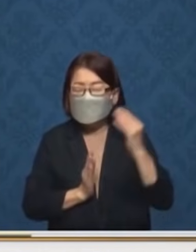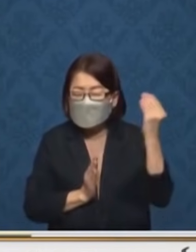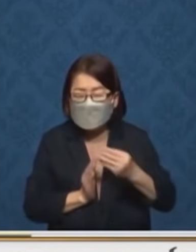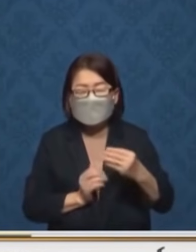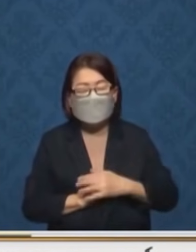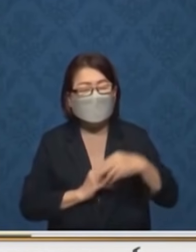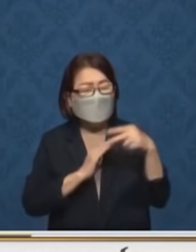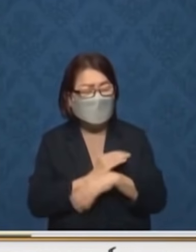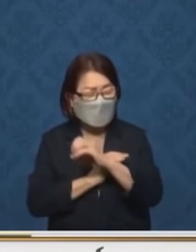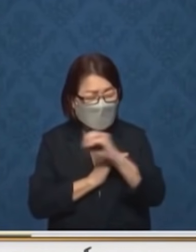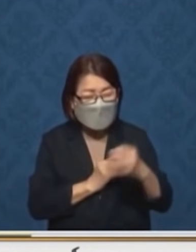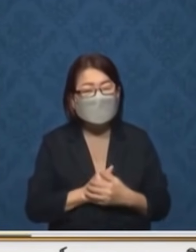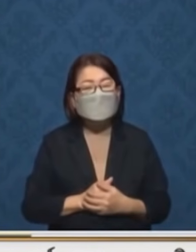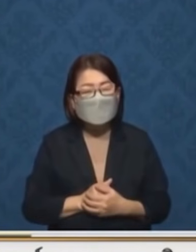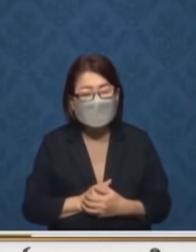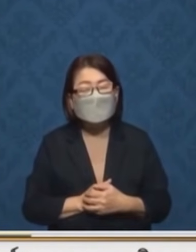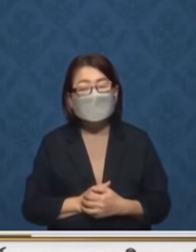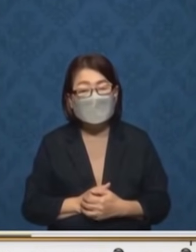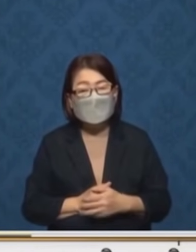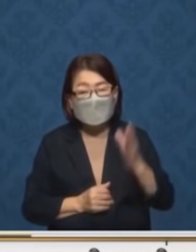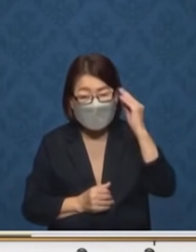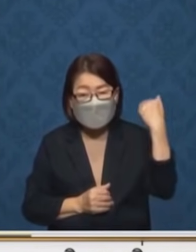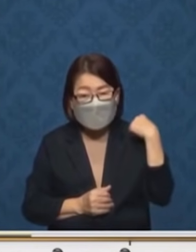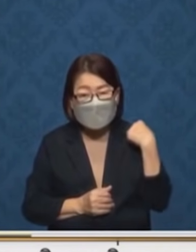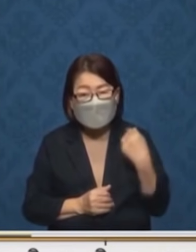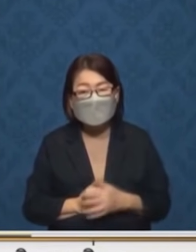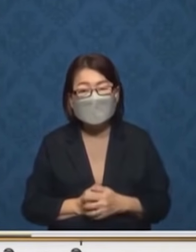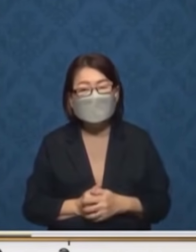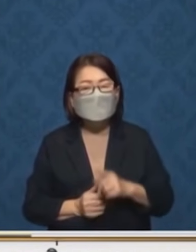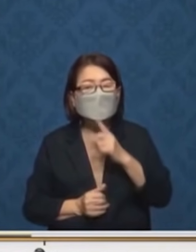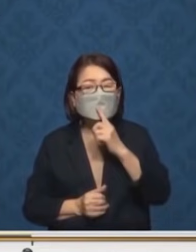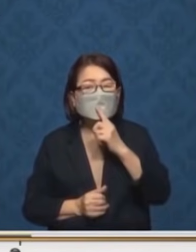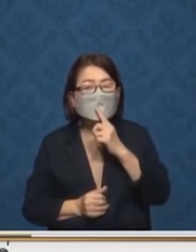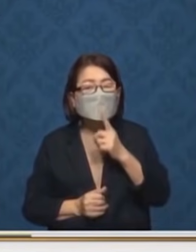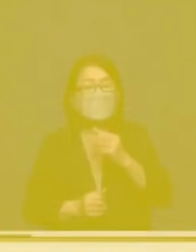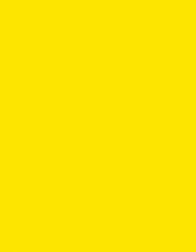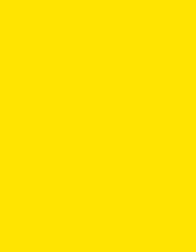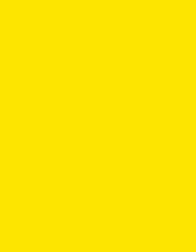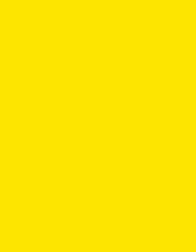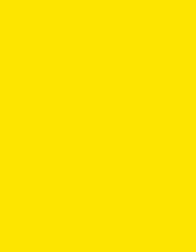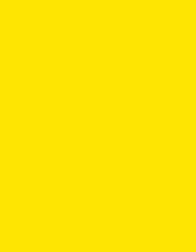ท่านนายกเคยได้ยินคำว่ามือถือสากปากถือศีลไหมคะ